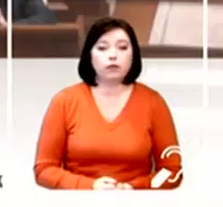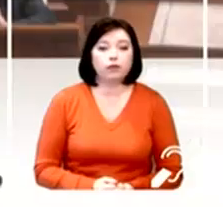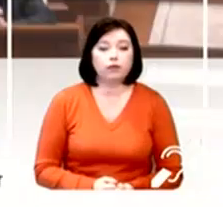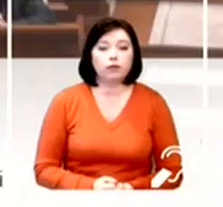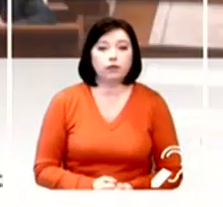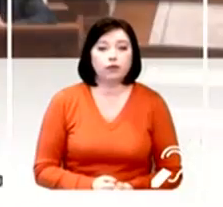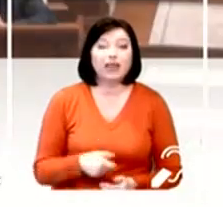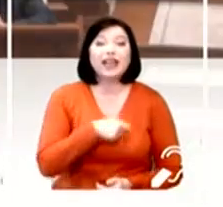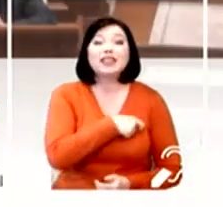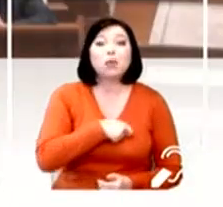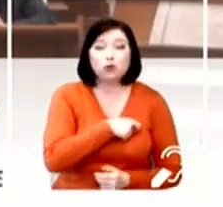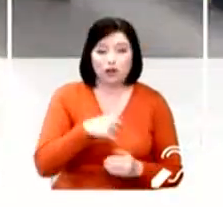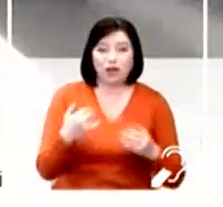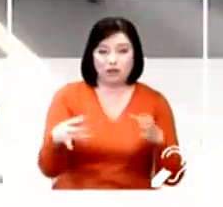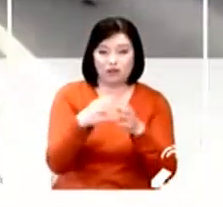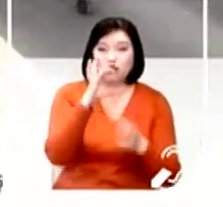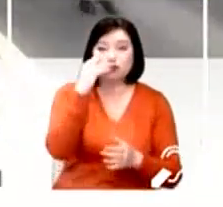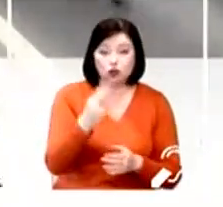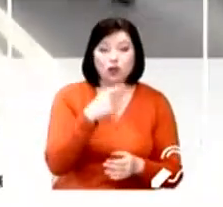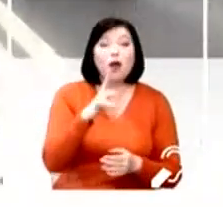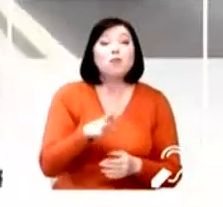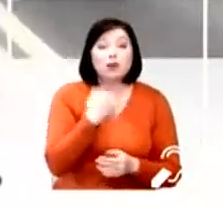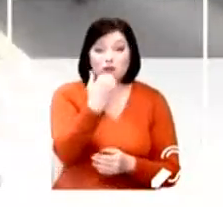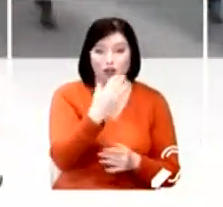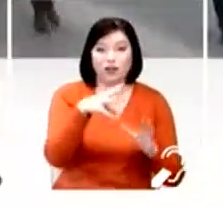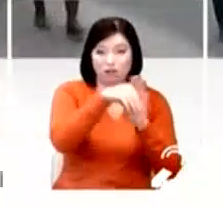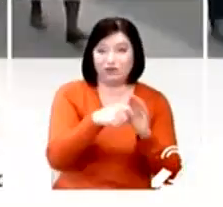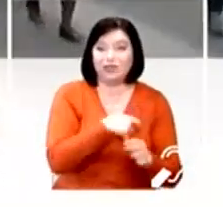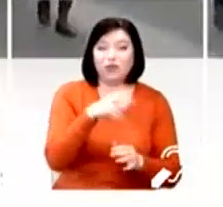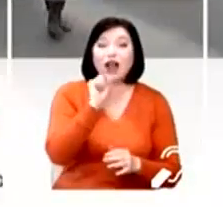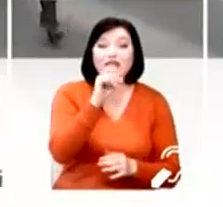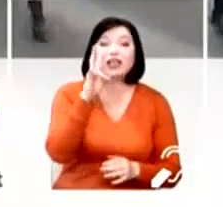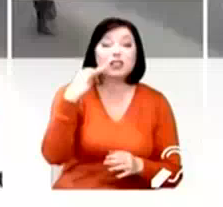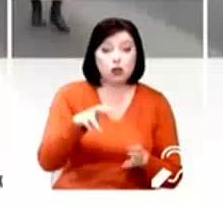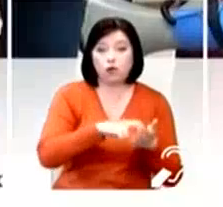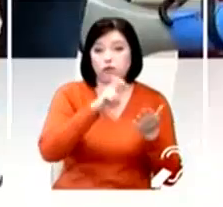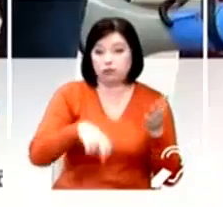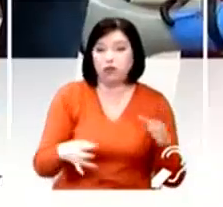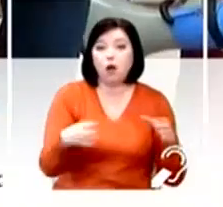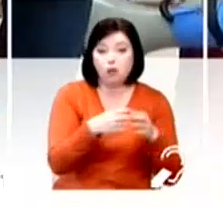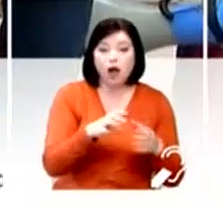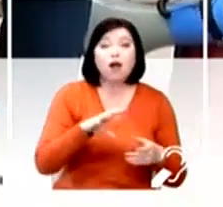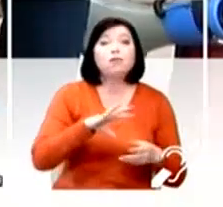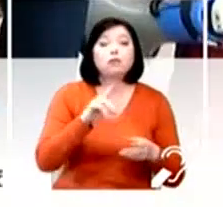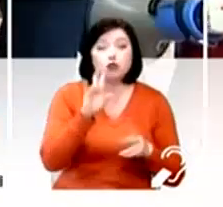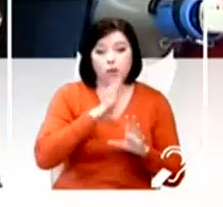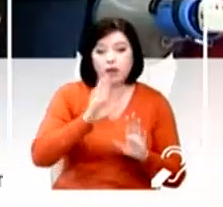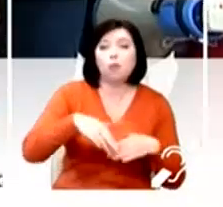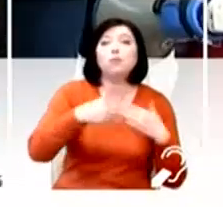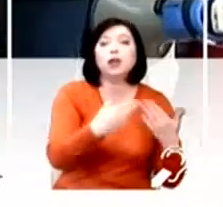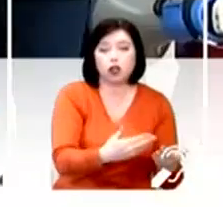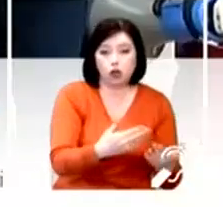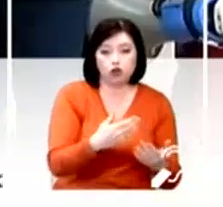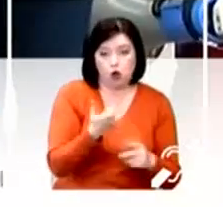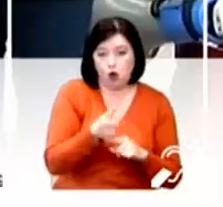vine? Deputații PSRM spun că fostul lor coleg Alexandr Nesterovski a părăsit fracțiunea în urma unei oferte generoase, care